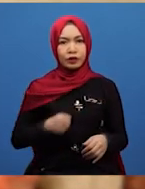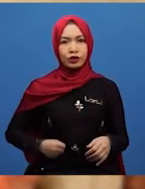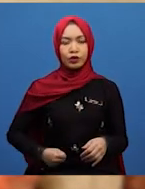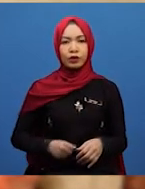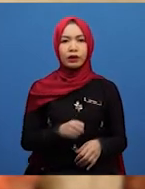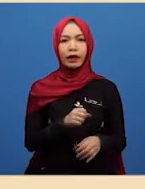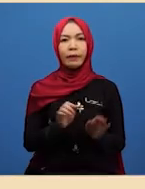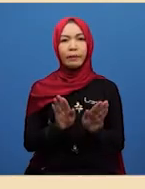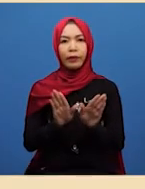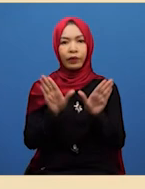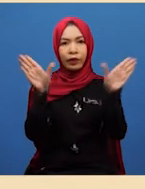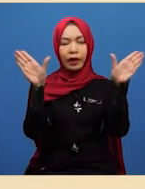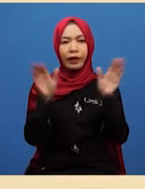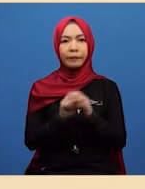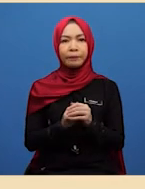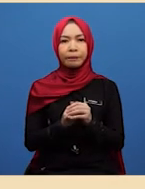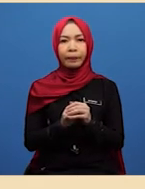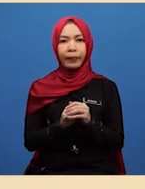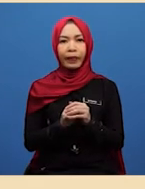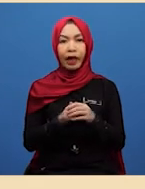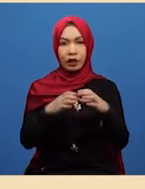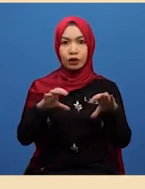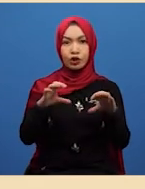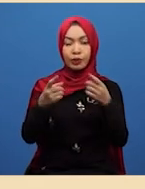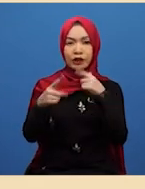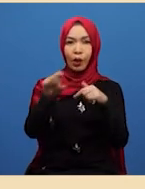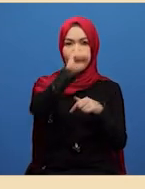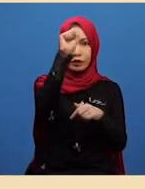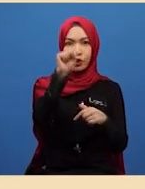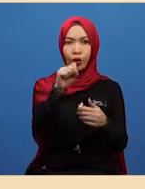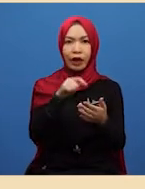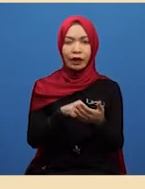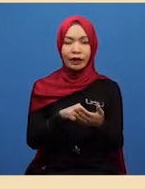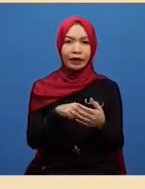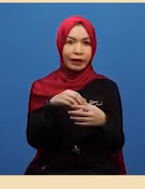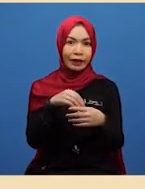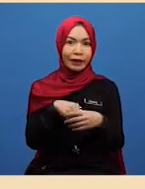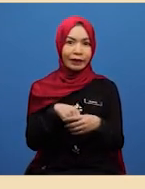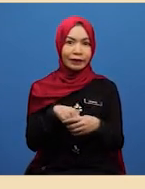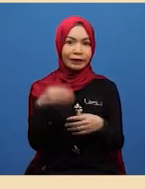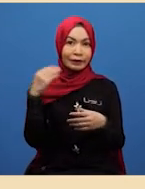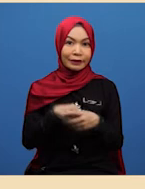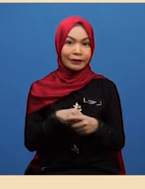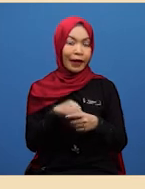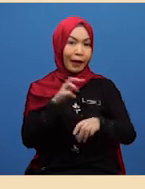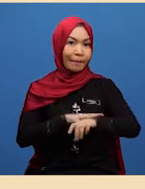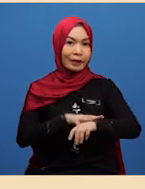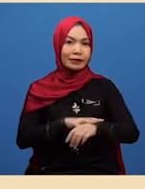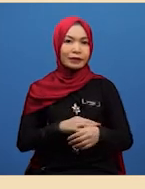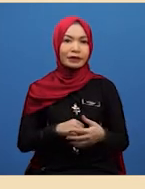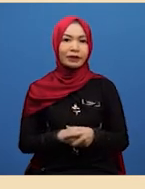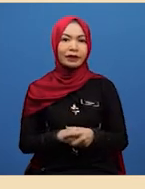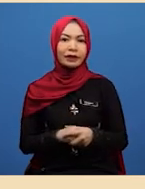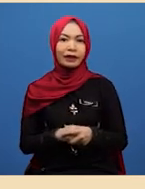James Brooke ini, cuba murid-murid jawab soalan ini dalam masa 5 saat dari